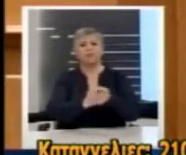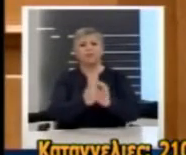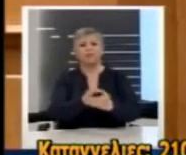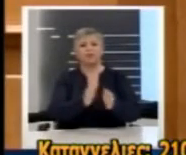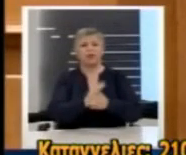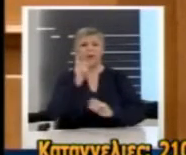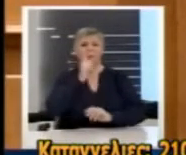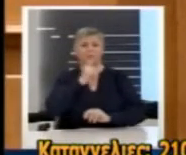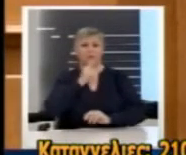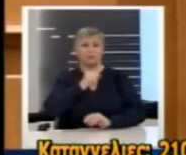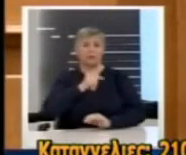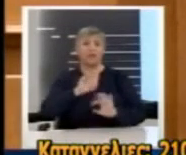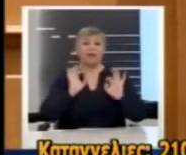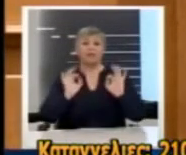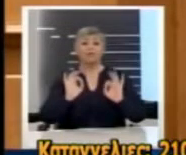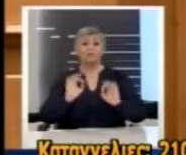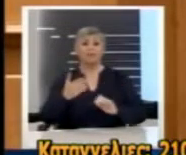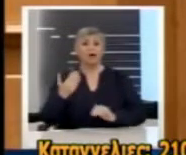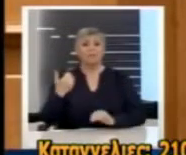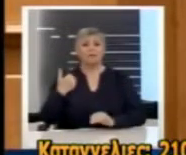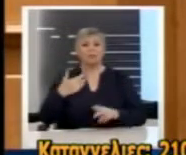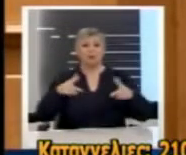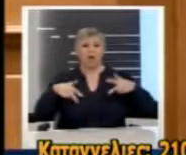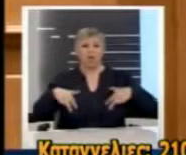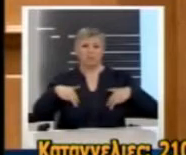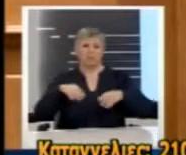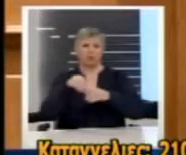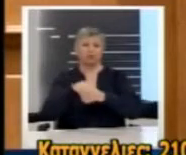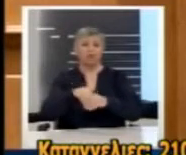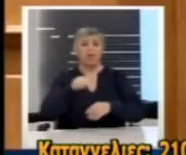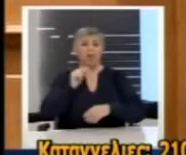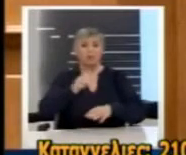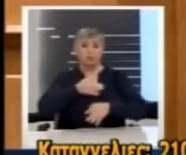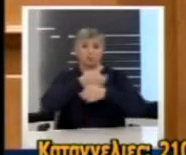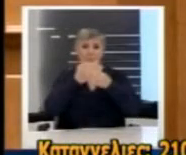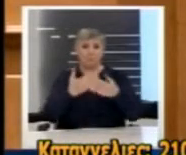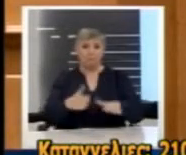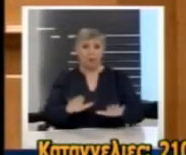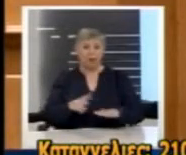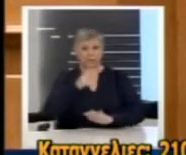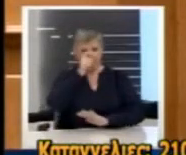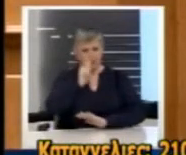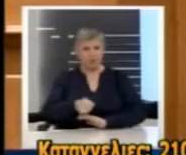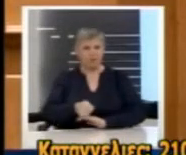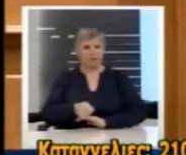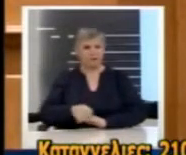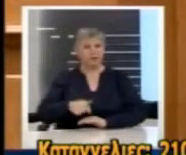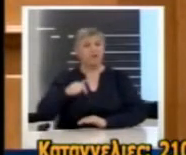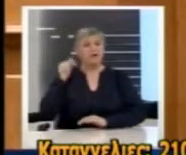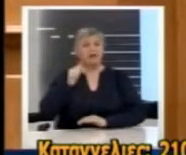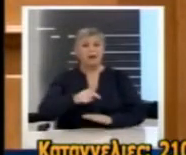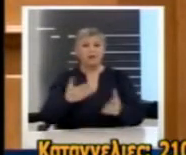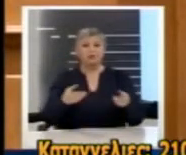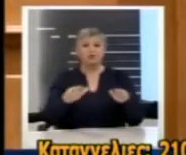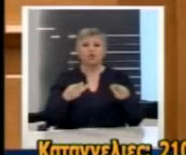και ότι τις διακινείται αυτές τις δημοσκοπήσεις μέσα από ένα παρασύστημα που τρέφεται με κρατικό χρήμα